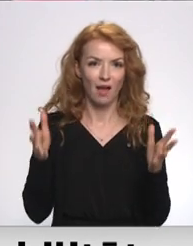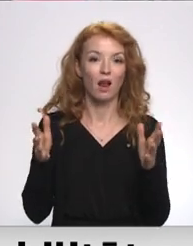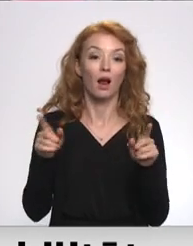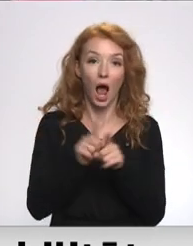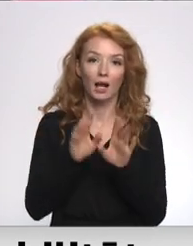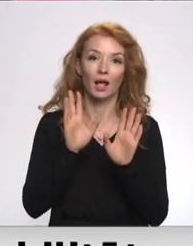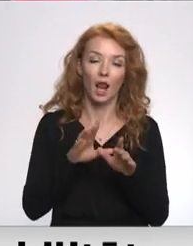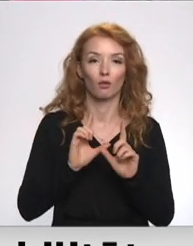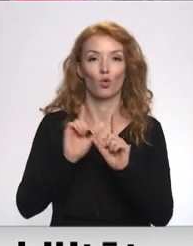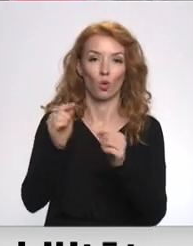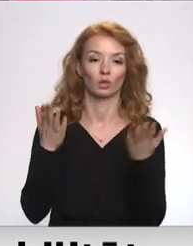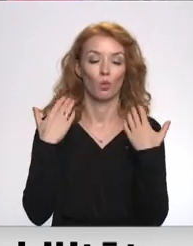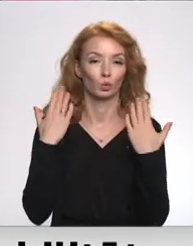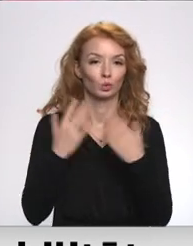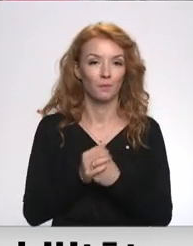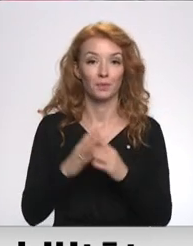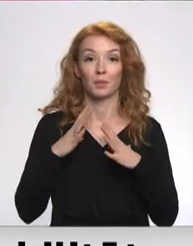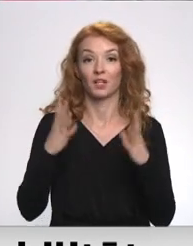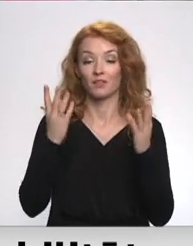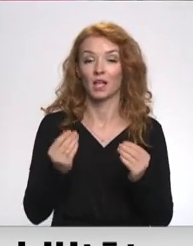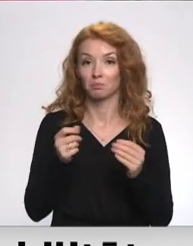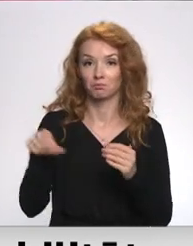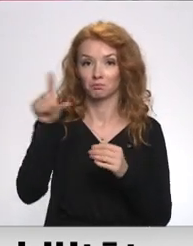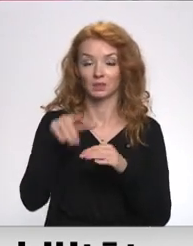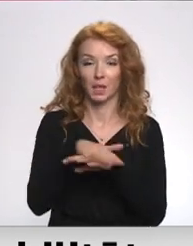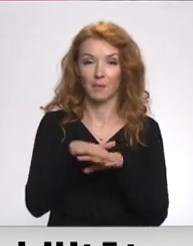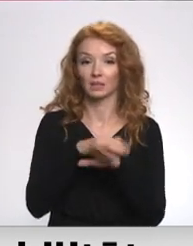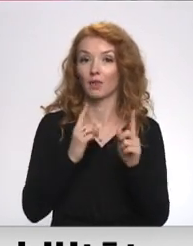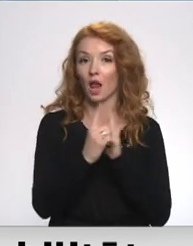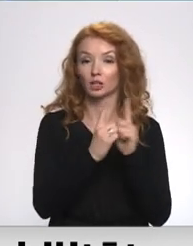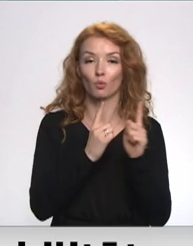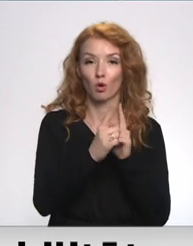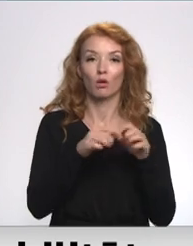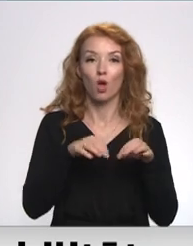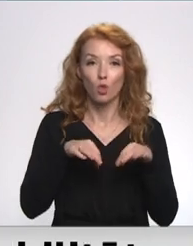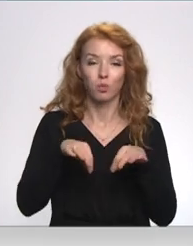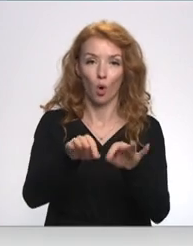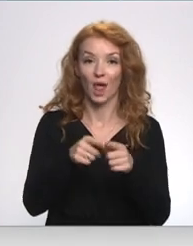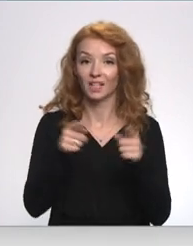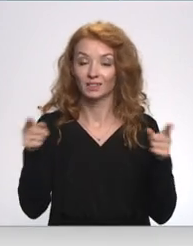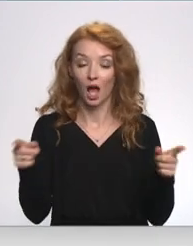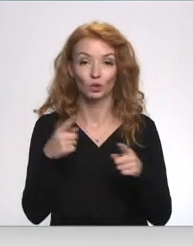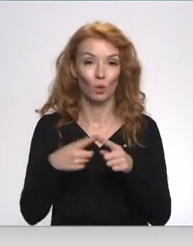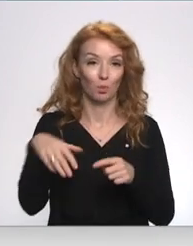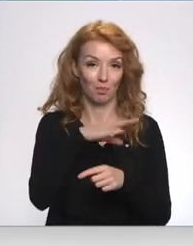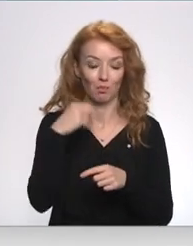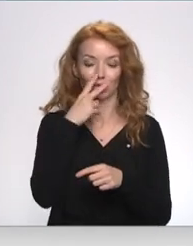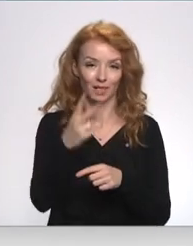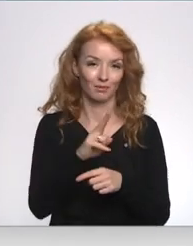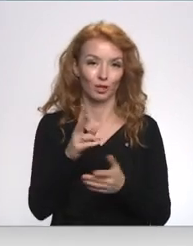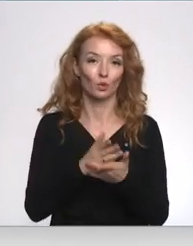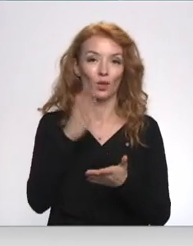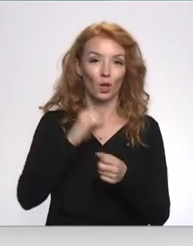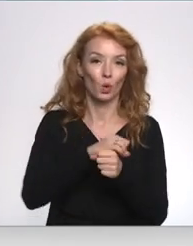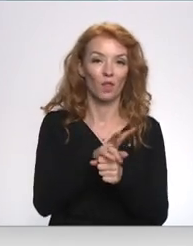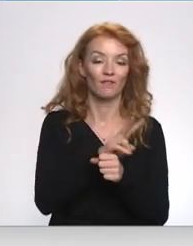lai dotos atpūsties. Brīvdienās palielinājas sabiedriskā transportā nobrauktā distance, un mēs redzam, ka, kas notika